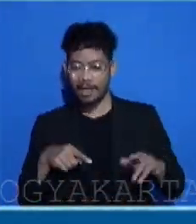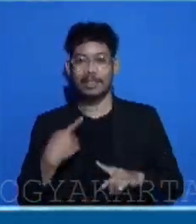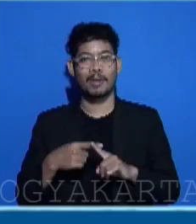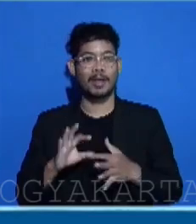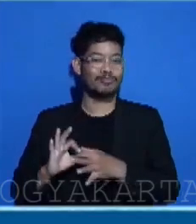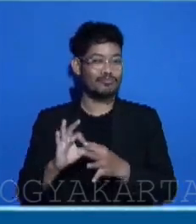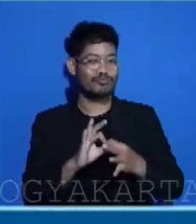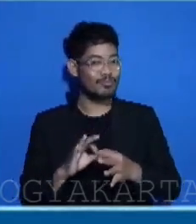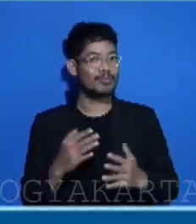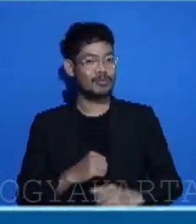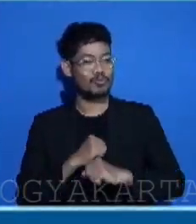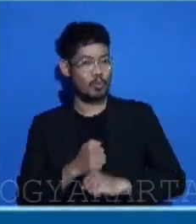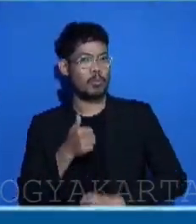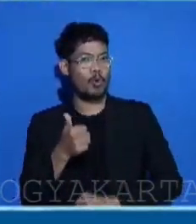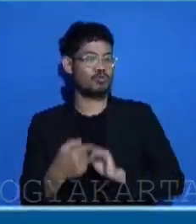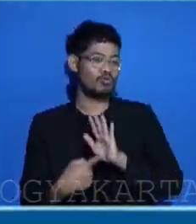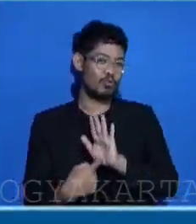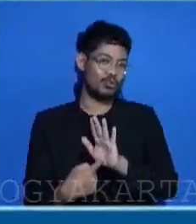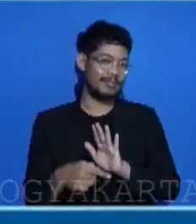warga masyarakat